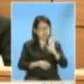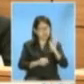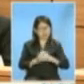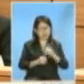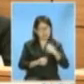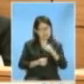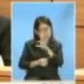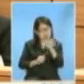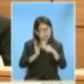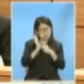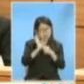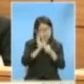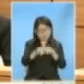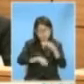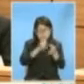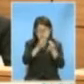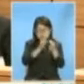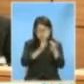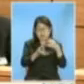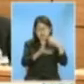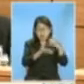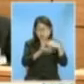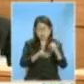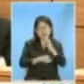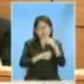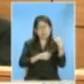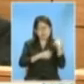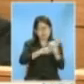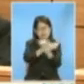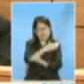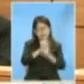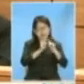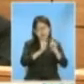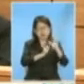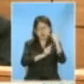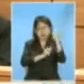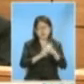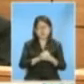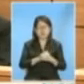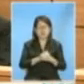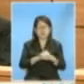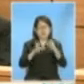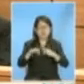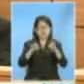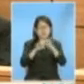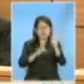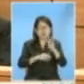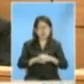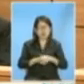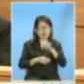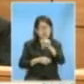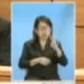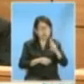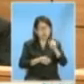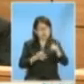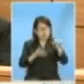ที่ผมยกตัวอย่างที่ผมบอกท่านประธานว่า ประเทศต่างๆในโลกนี้ไม่จำเป็นต้องสมาชิกวุฒิสภาต้องมา